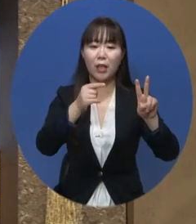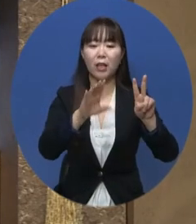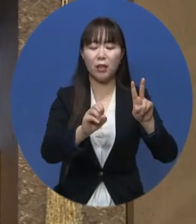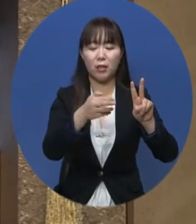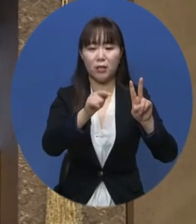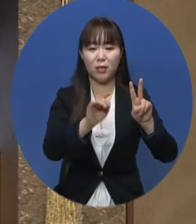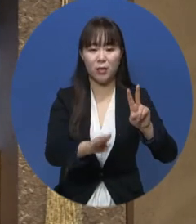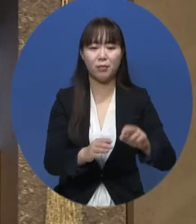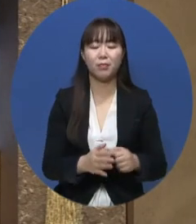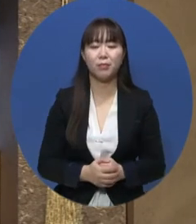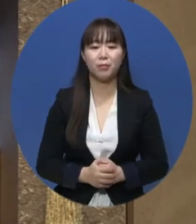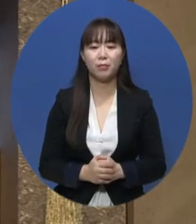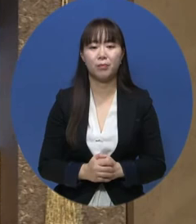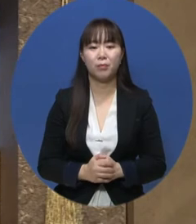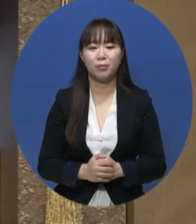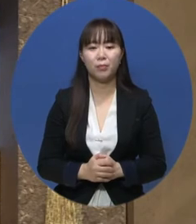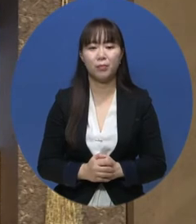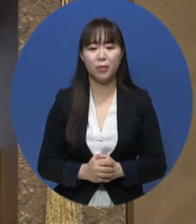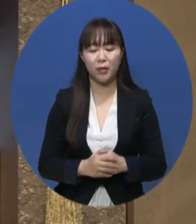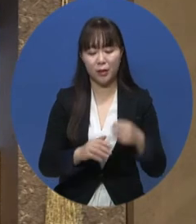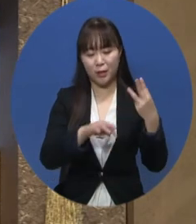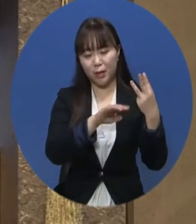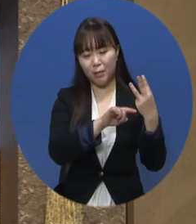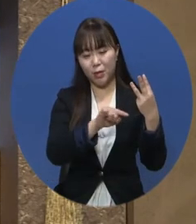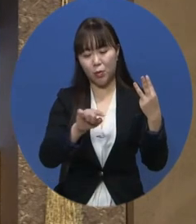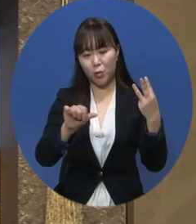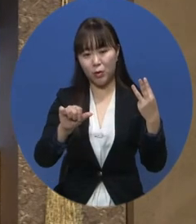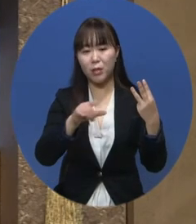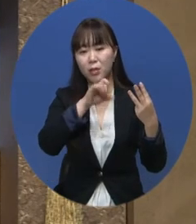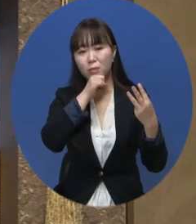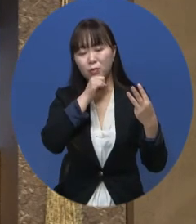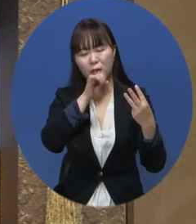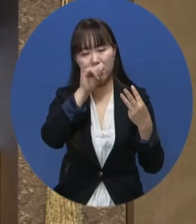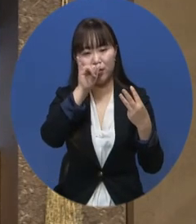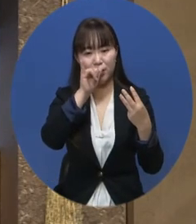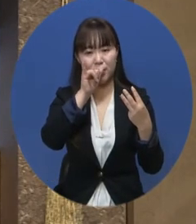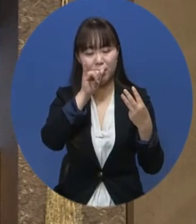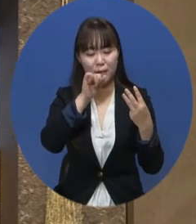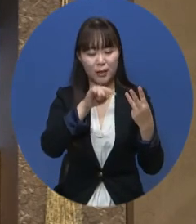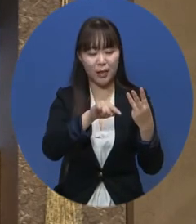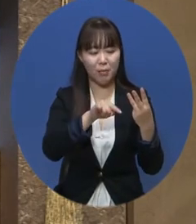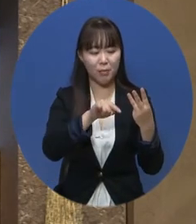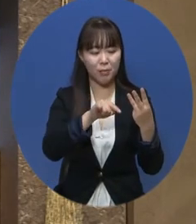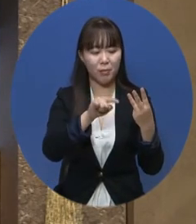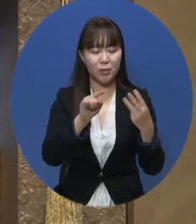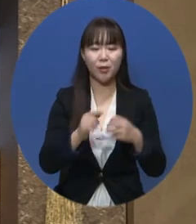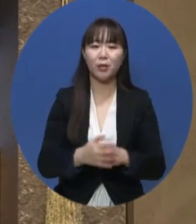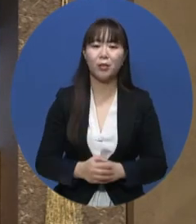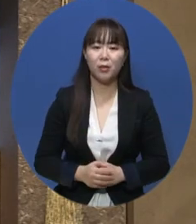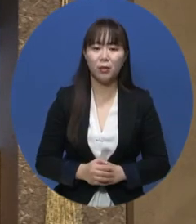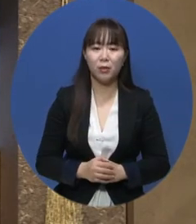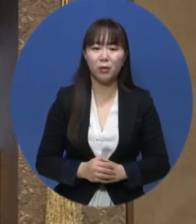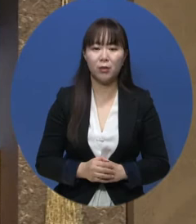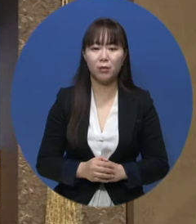이렇게 구분을 보통 합니다. 네. 그리고 이제 내려가면서 이제 점수가 있는데요. 네. 3등급 같으면은